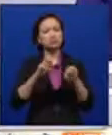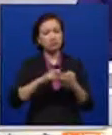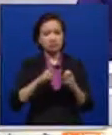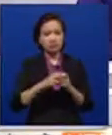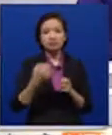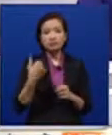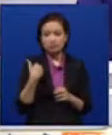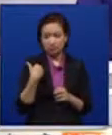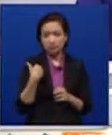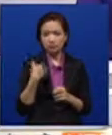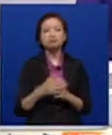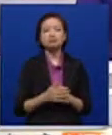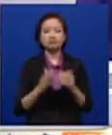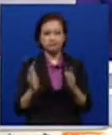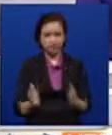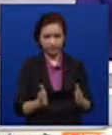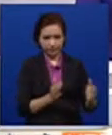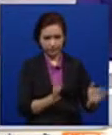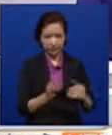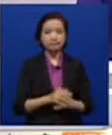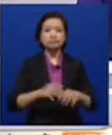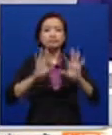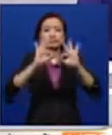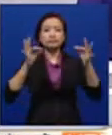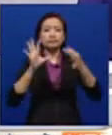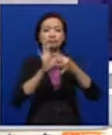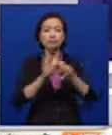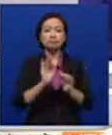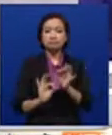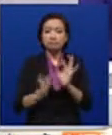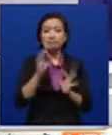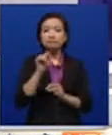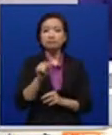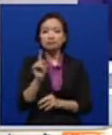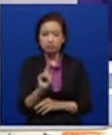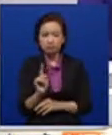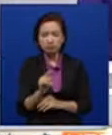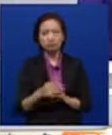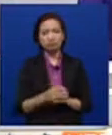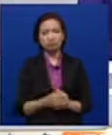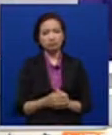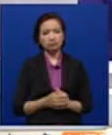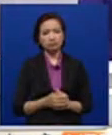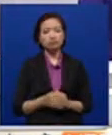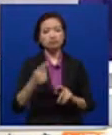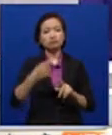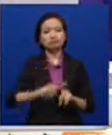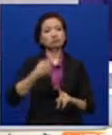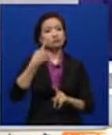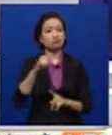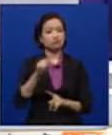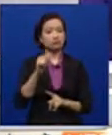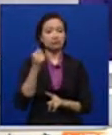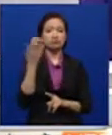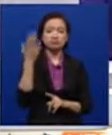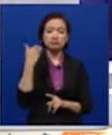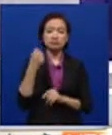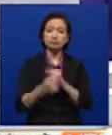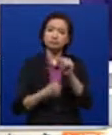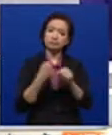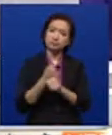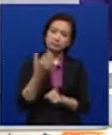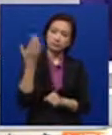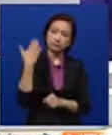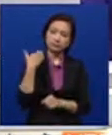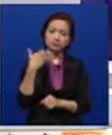ก็ยังอยู่ในร่วมของไฟไหม้ค่ะแต่ว่าว่าเหตุนี้เป็นความคืบหน้าที่เกิดขึ้นนะคะเมื่อเดือนตุลาคมเมื่อปลายปีที่แล้ว